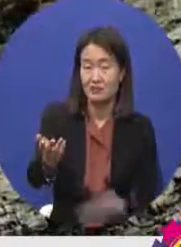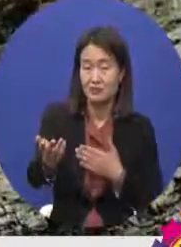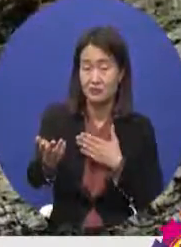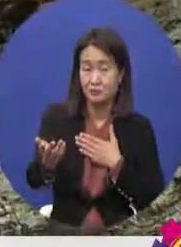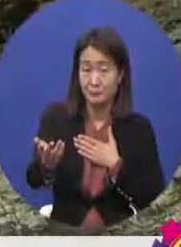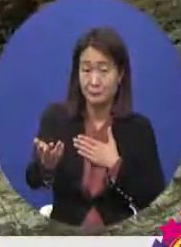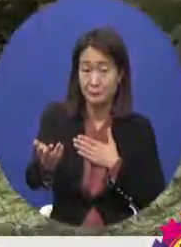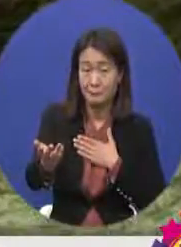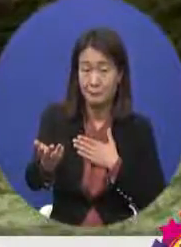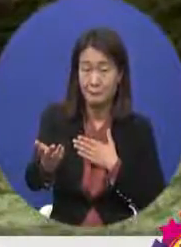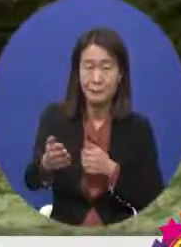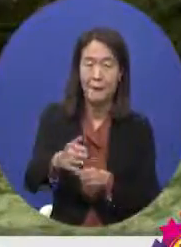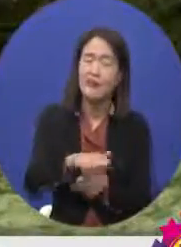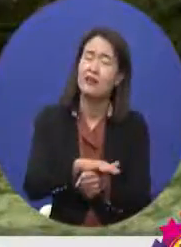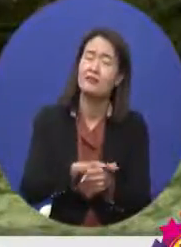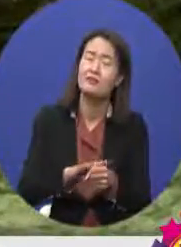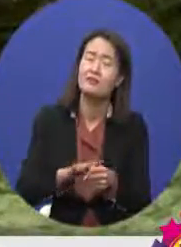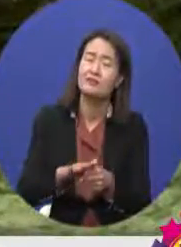너와 나의